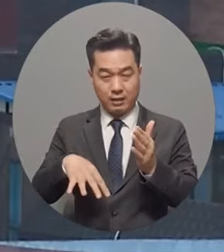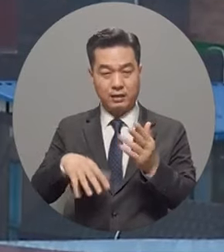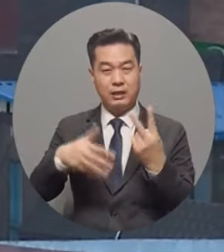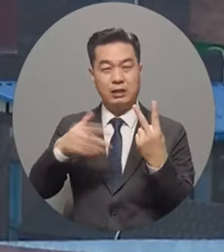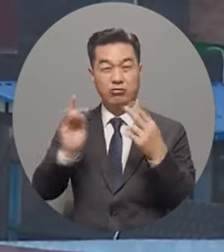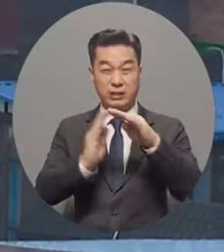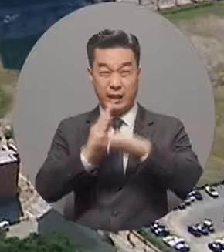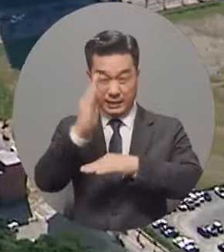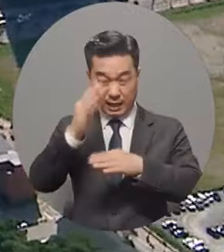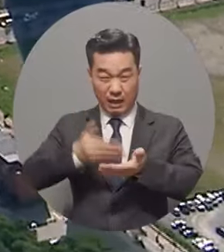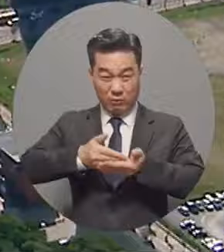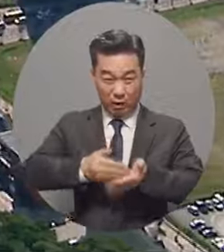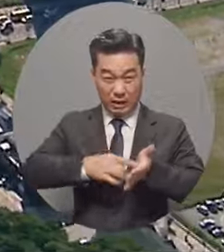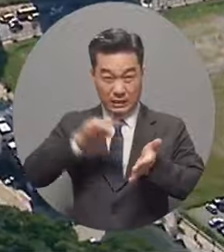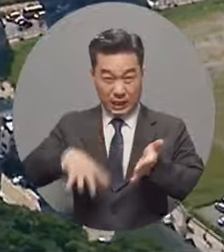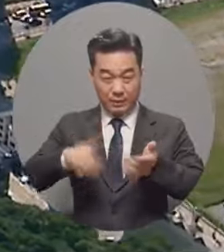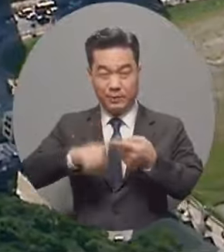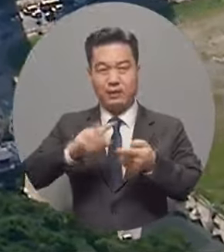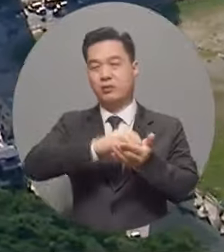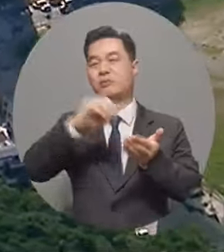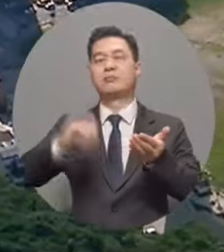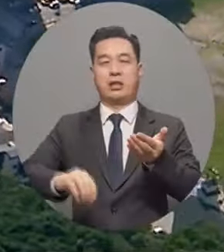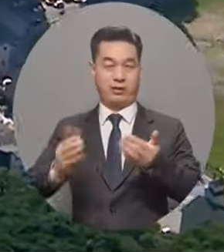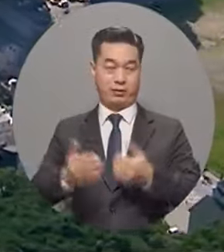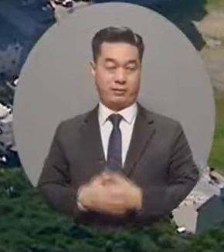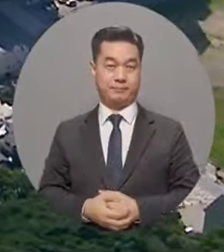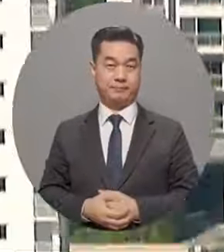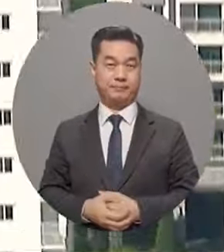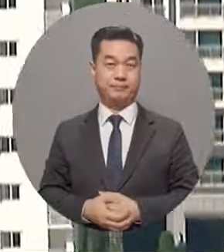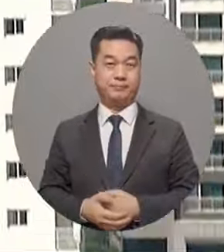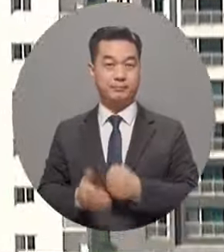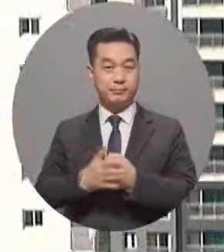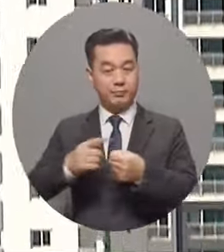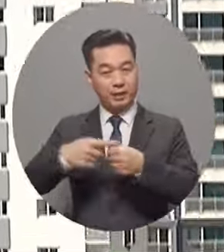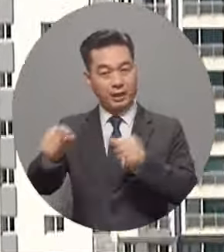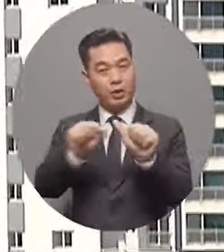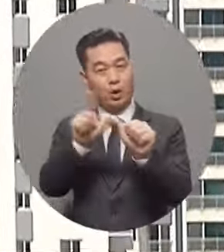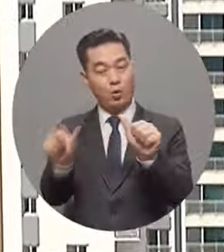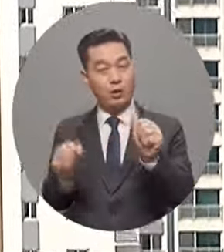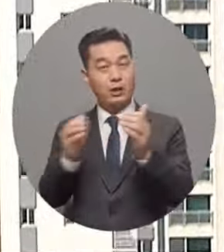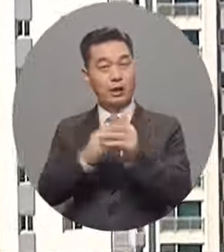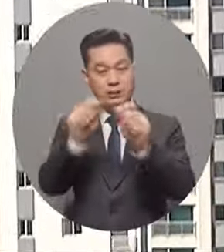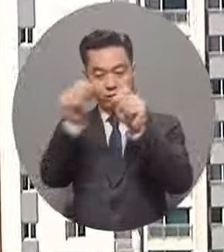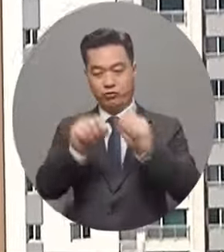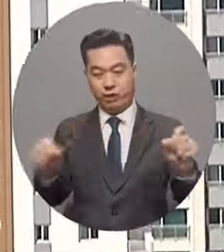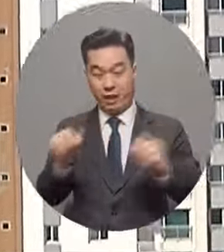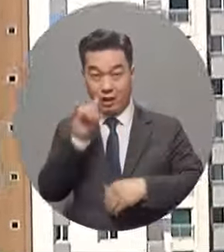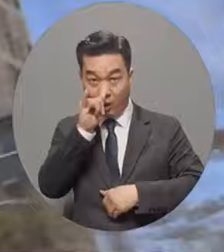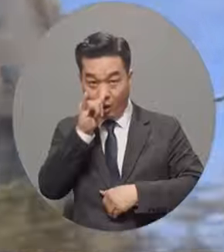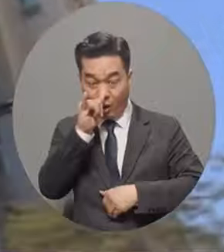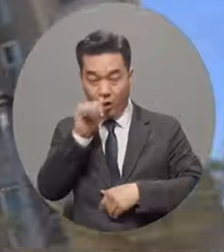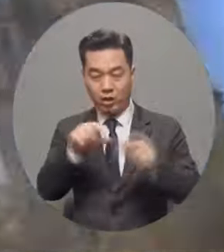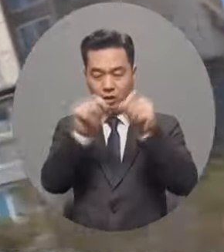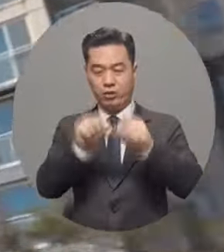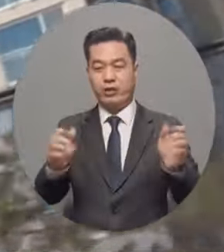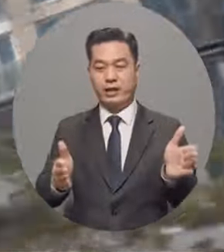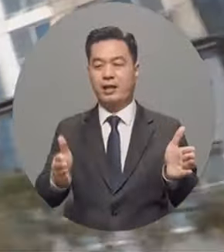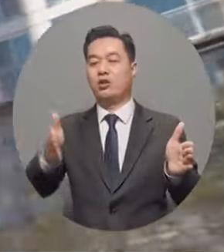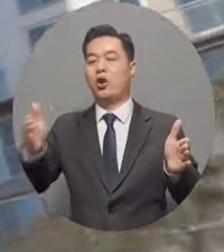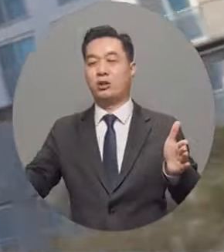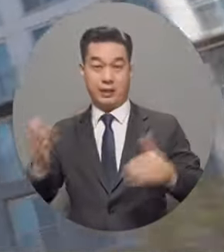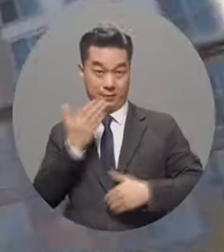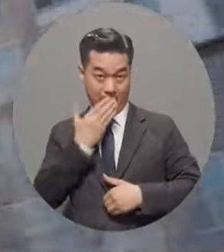됩니다. 현재 다주택자에 대한 양도세 중과는 내년 5월까지 유예되어 있는데 정부는 유예 기간을 더